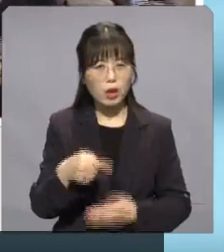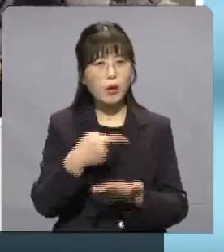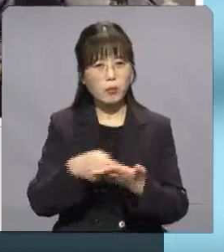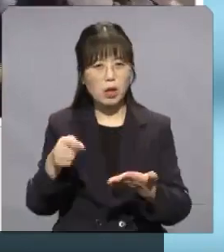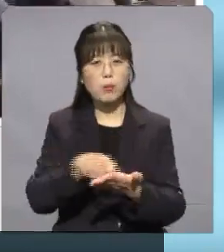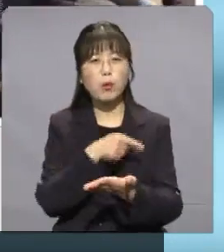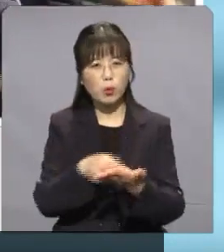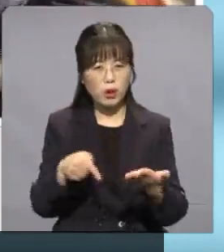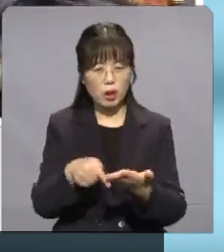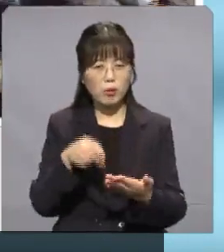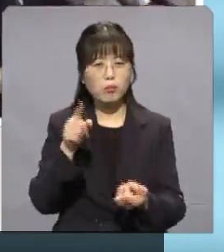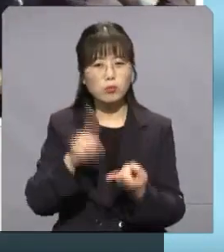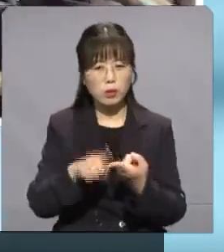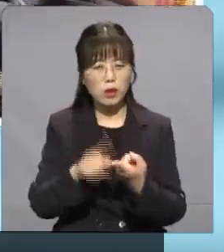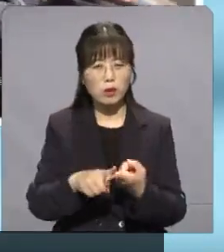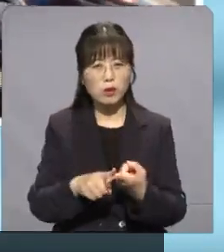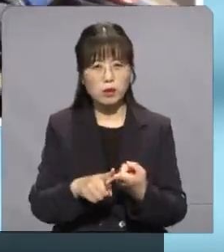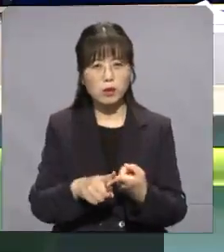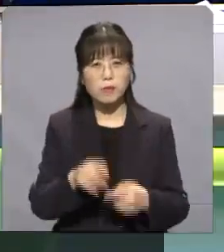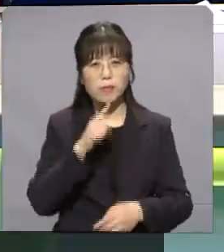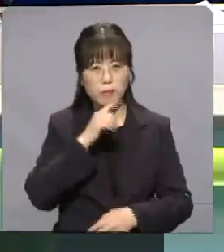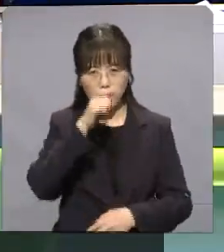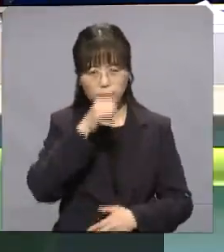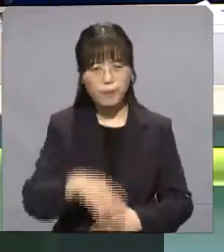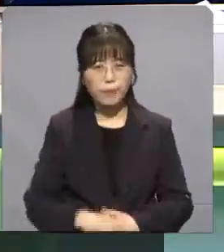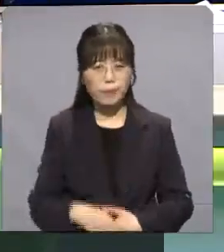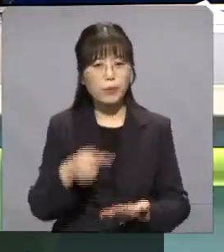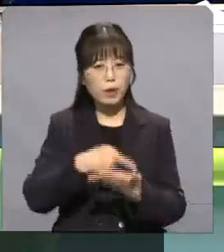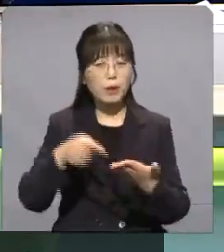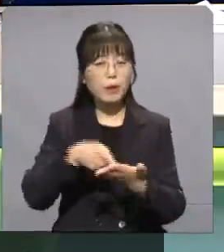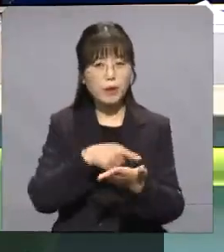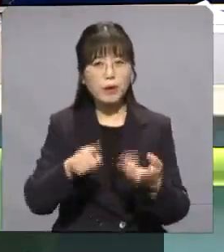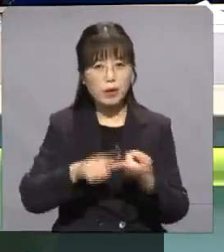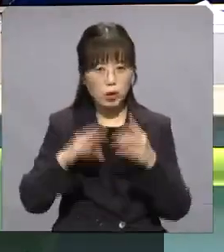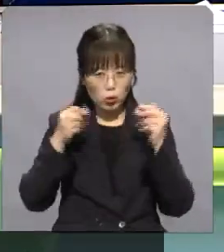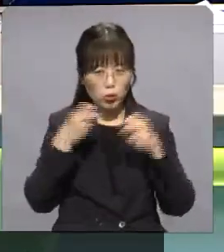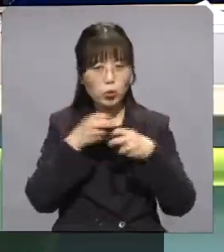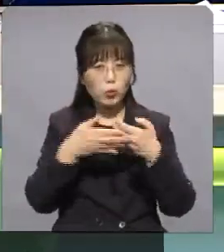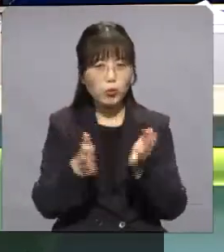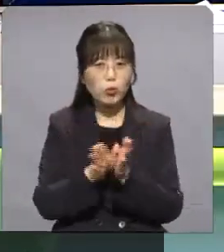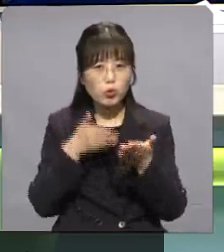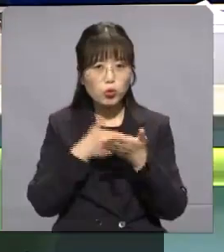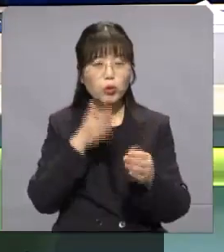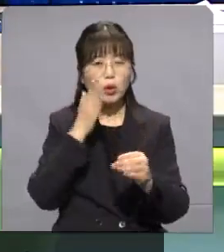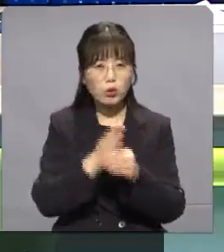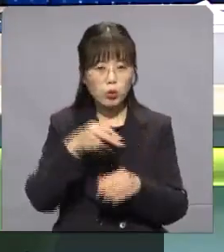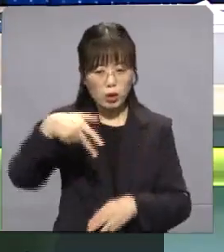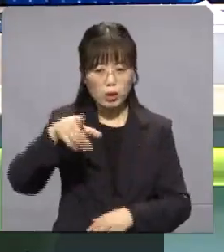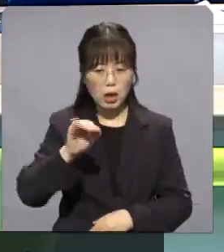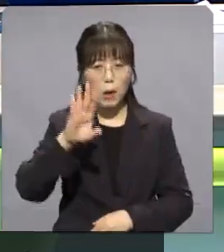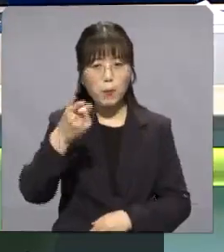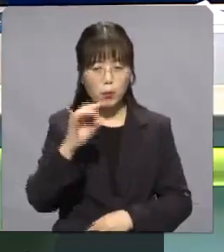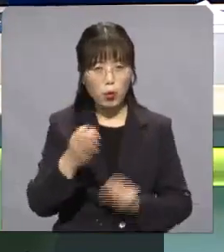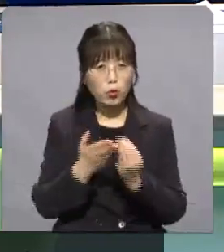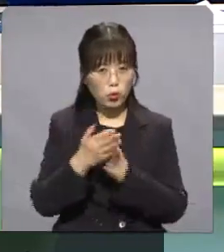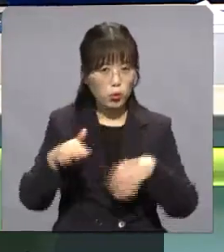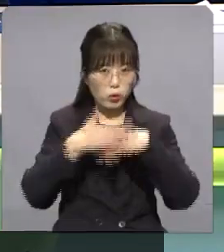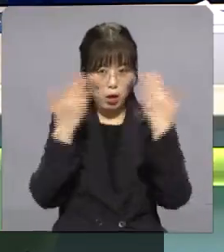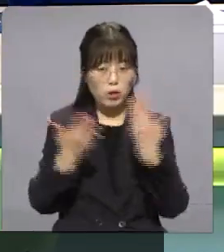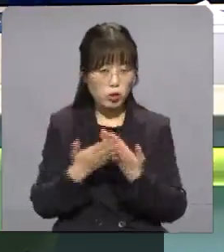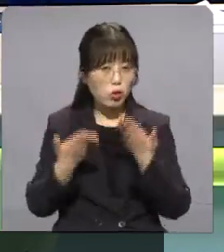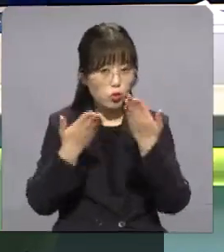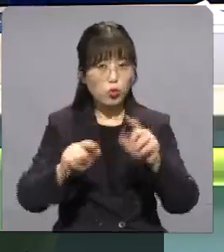피해 보상을 요구하는 부분입니다 EPL 보상에 대해서도 국토부가 추진하고 있는게 뭐 장부원도 주민일 전차한테